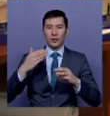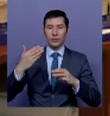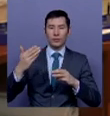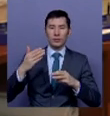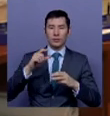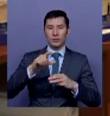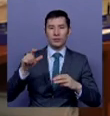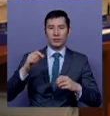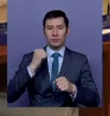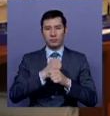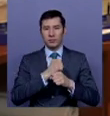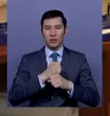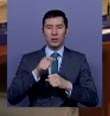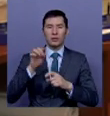жаңағы